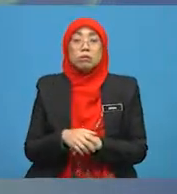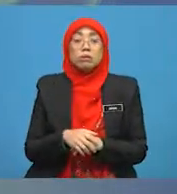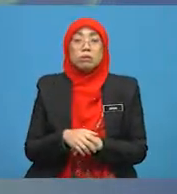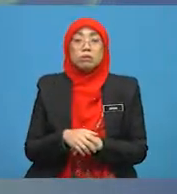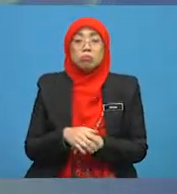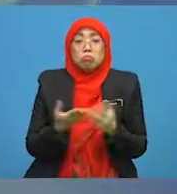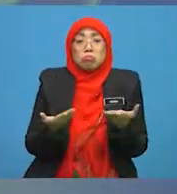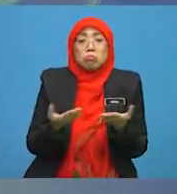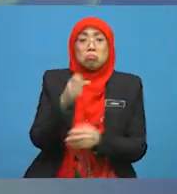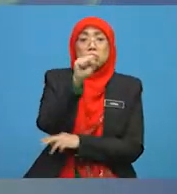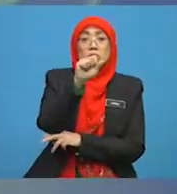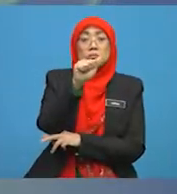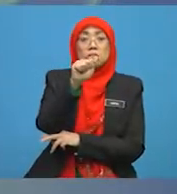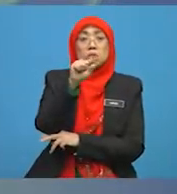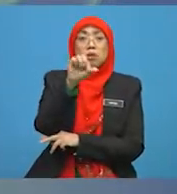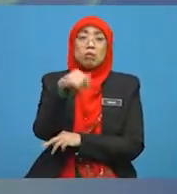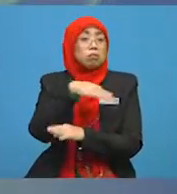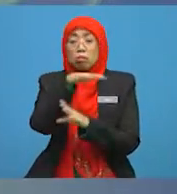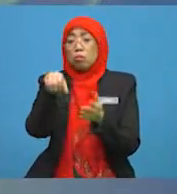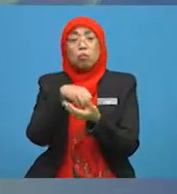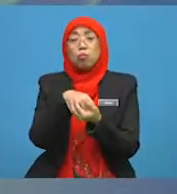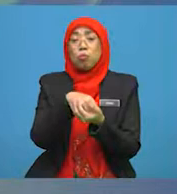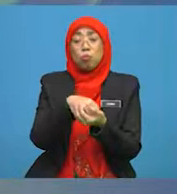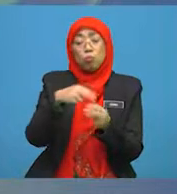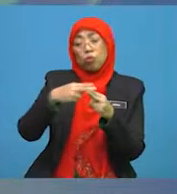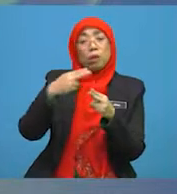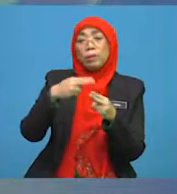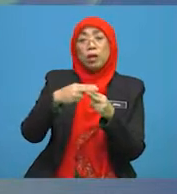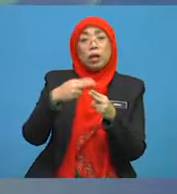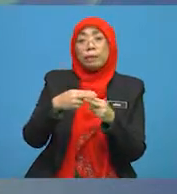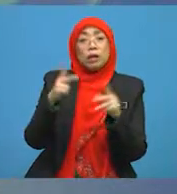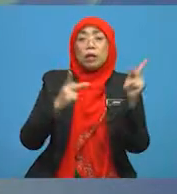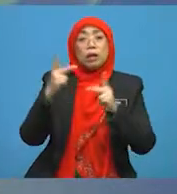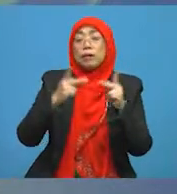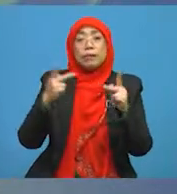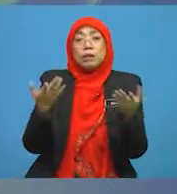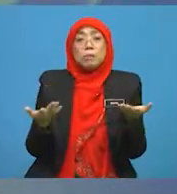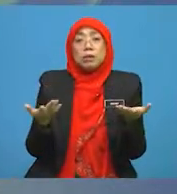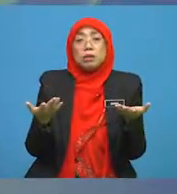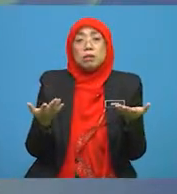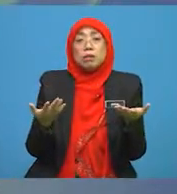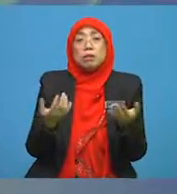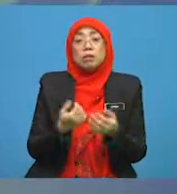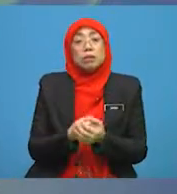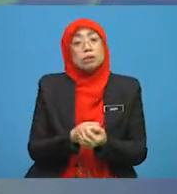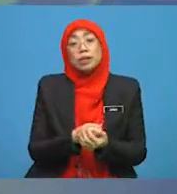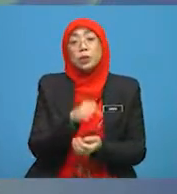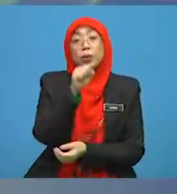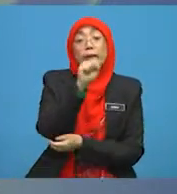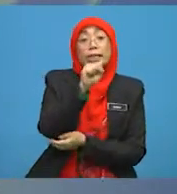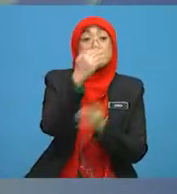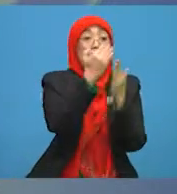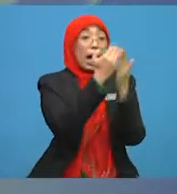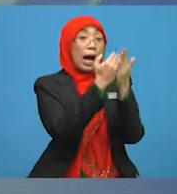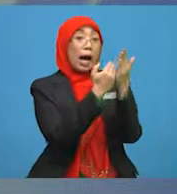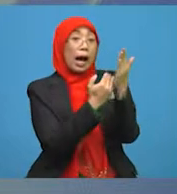manakala saga, persona, preve, iris dan perdana pula merupakan